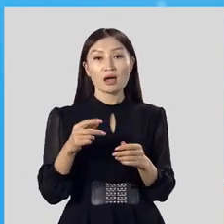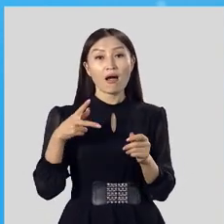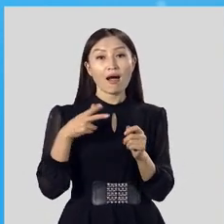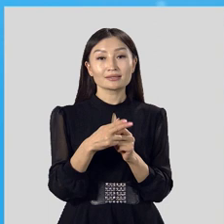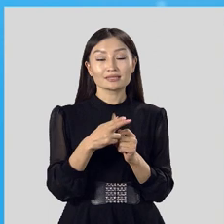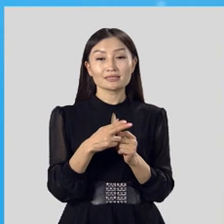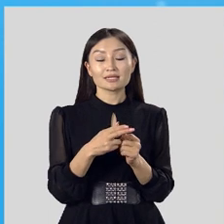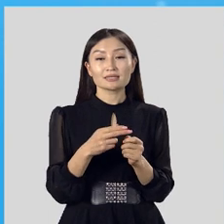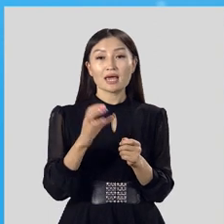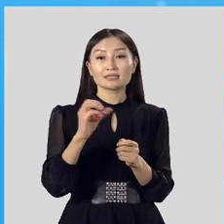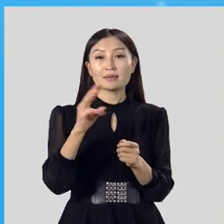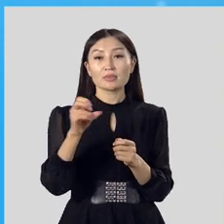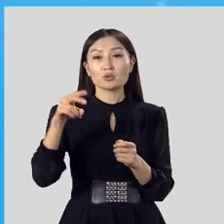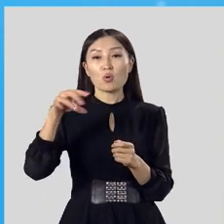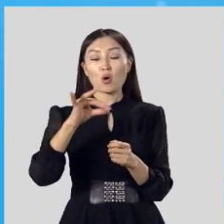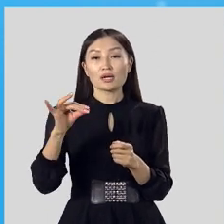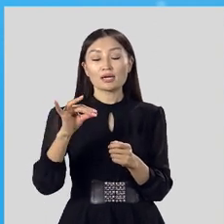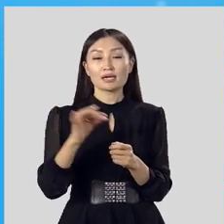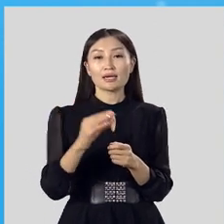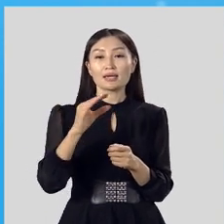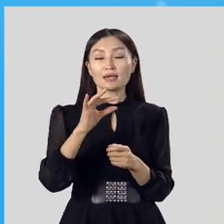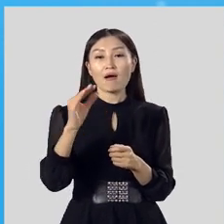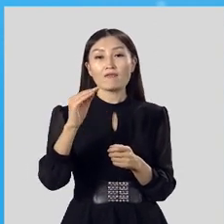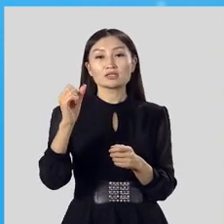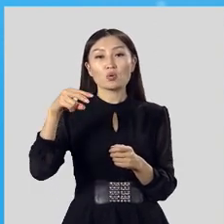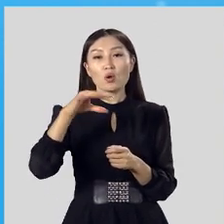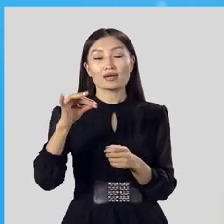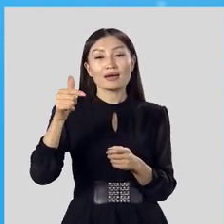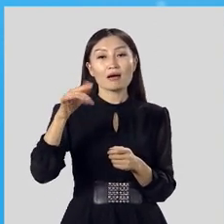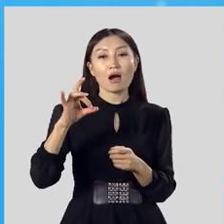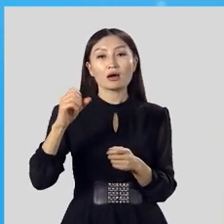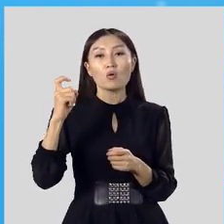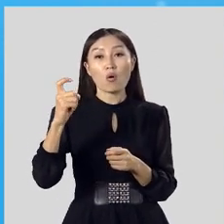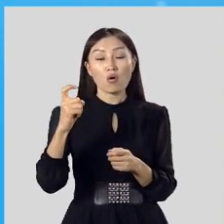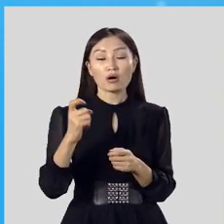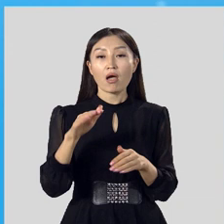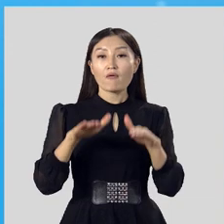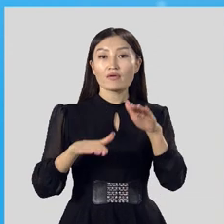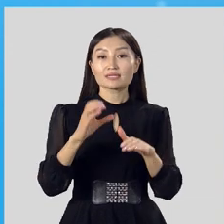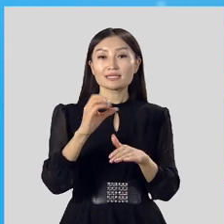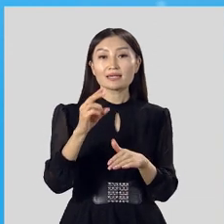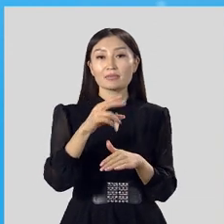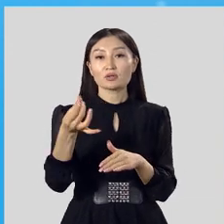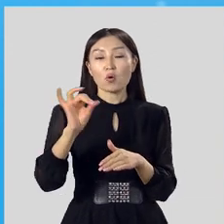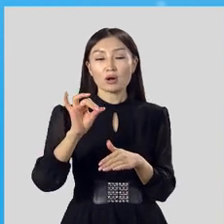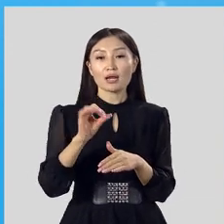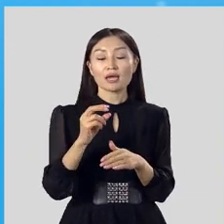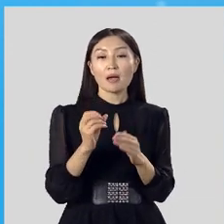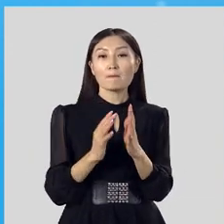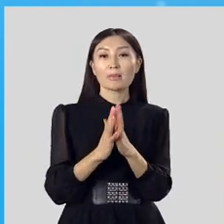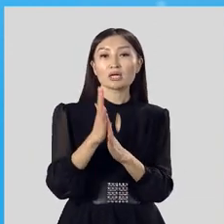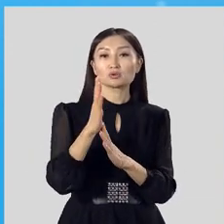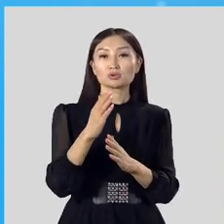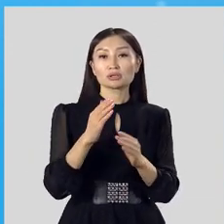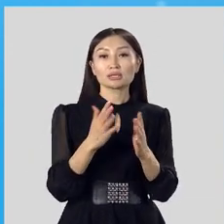отрезать семидоли у проростка фасоли или гороха. Вы убедитесь, что без семидолей проросток не